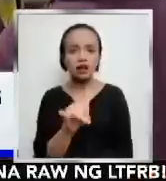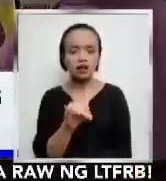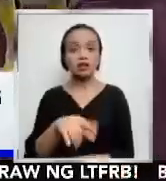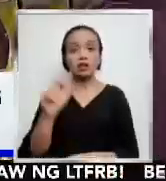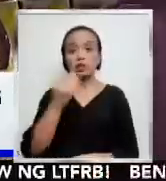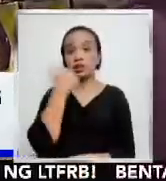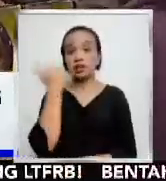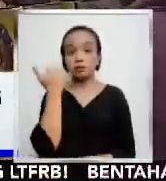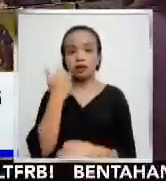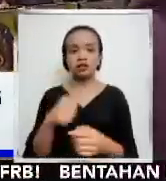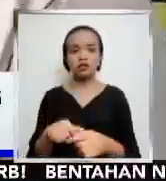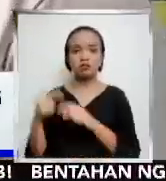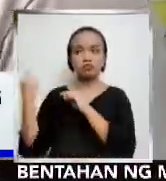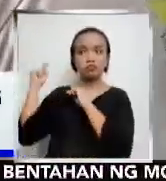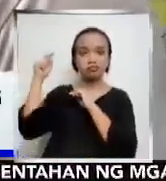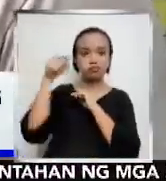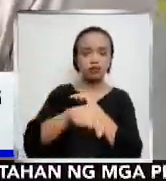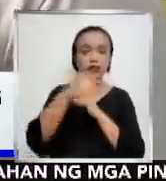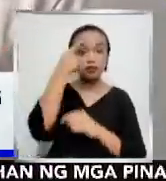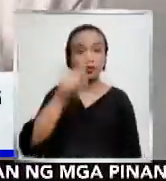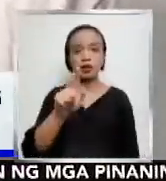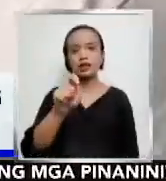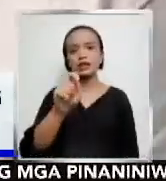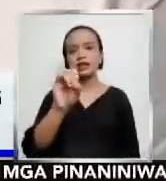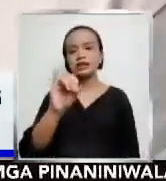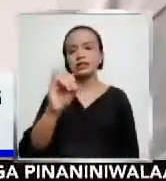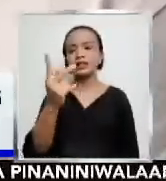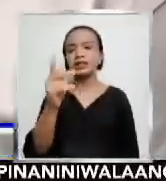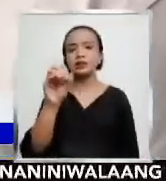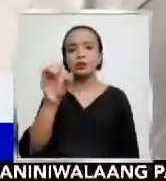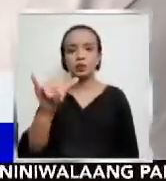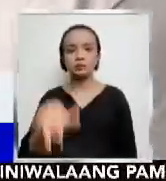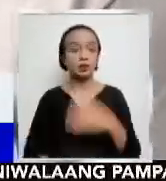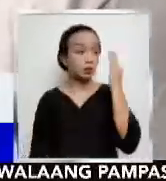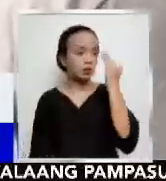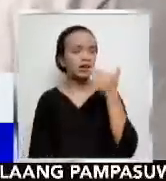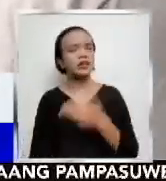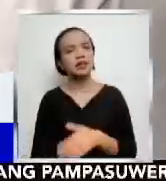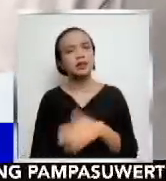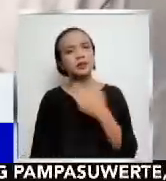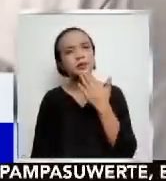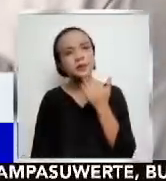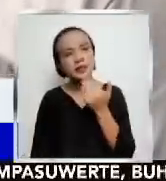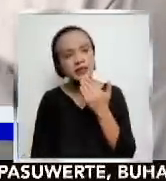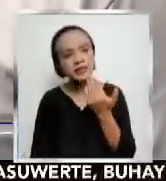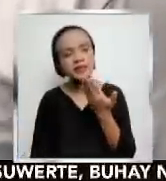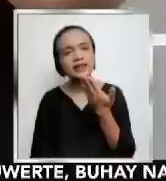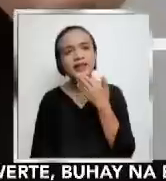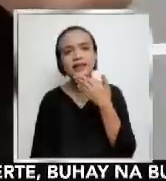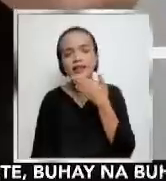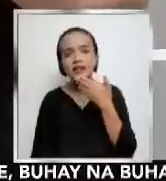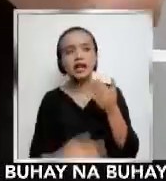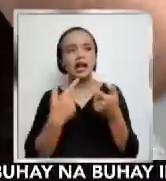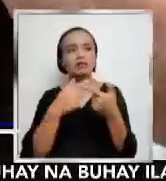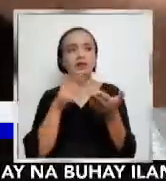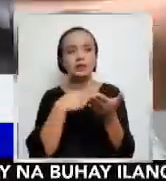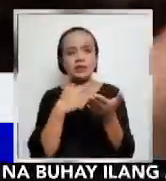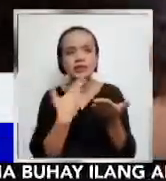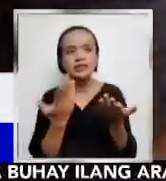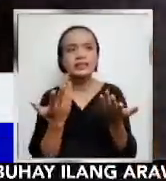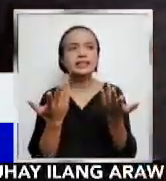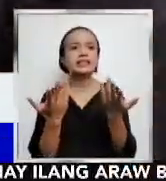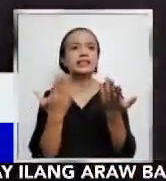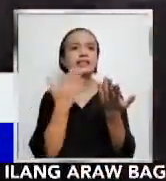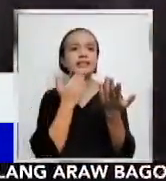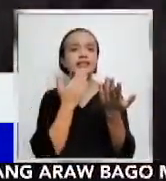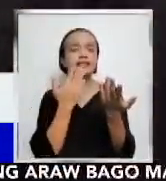dumayo rito para sa tikoy. Yung sweetness, tsaka ano, yung rice, medyo ano din, may symbolize na ano, abundance. Share blessing lang.